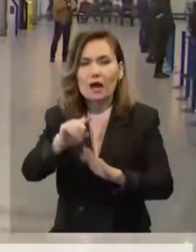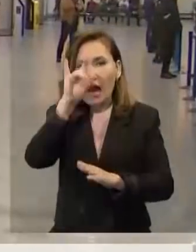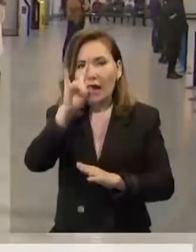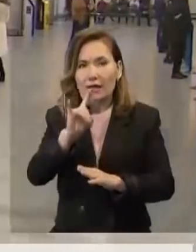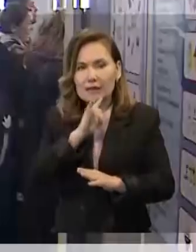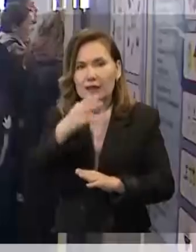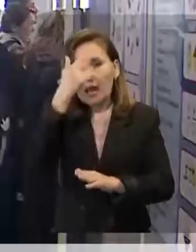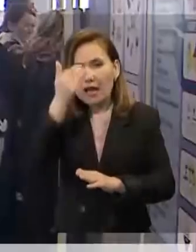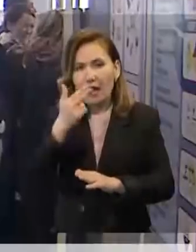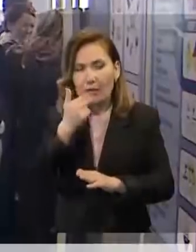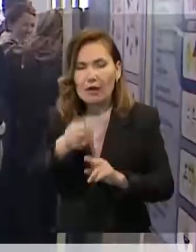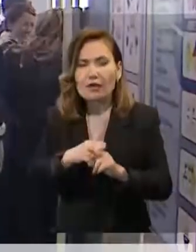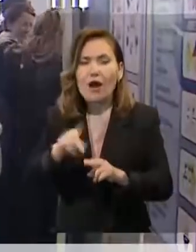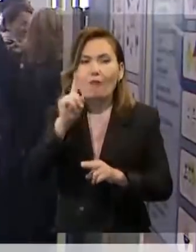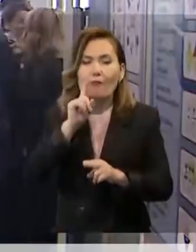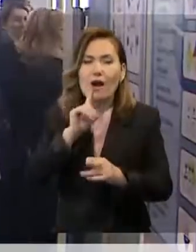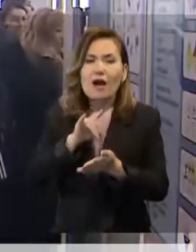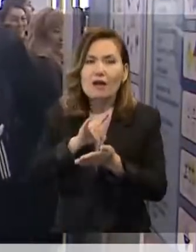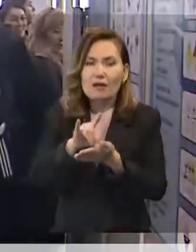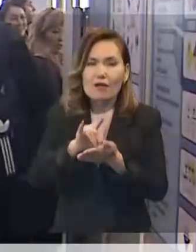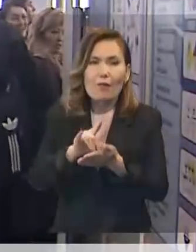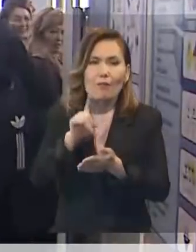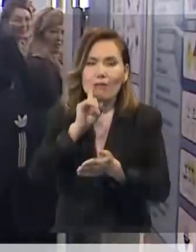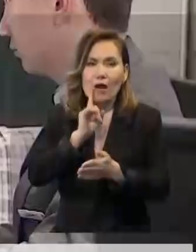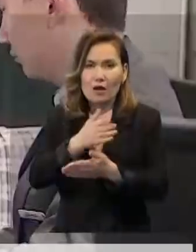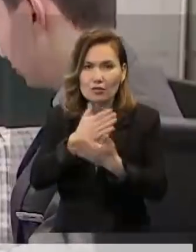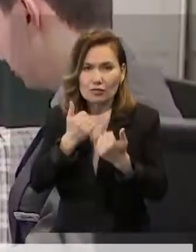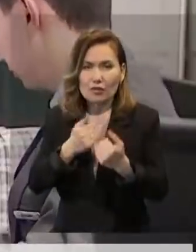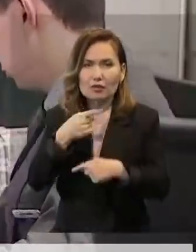Италияға және кері қарай бірде бір тікелей рейс